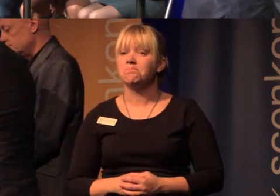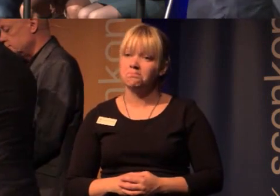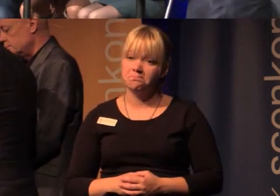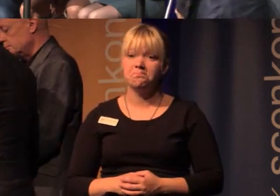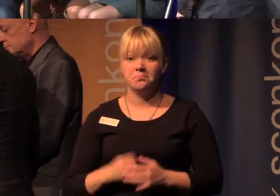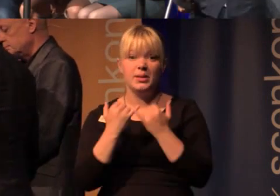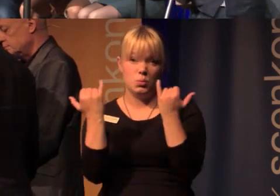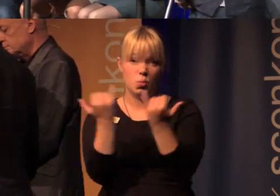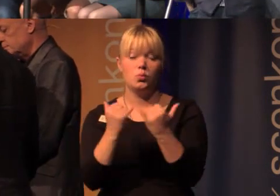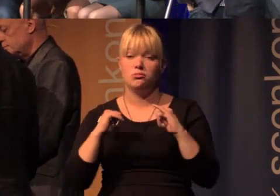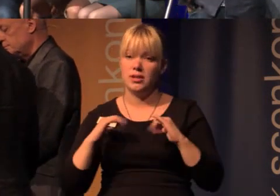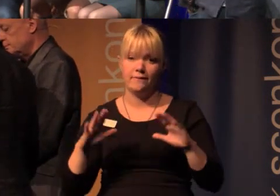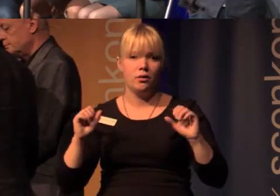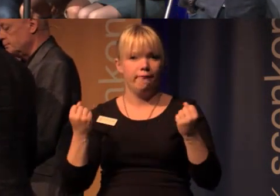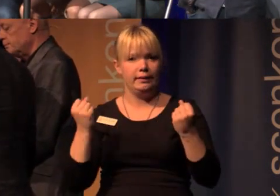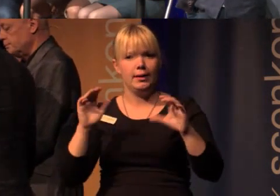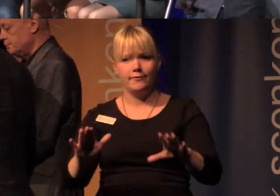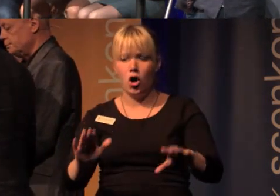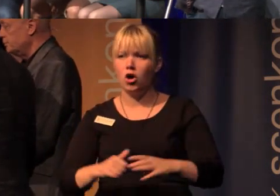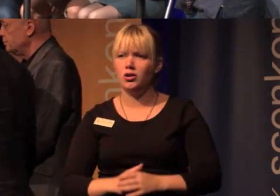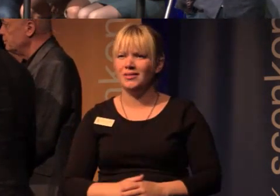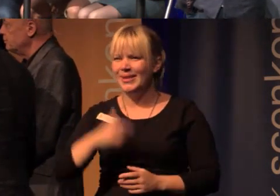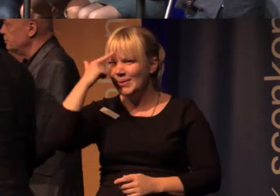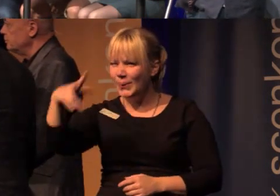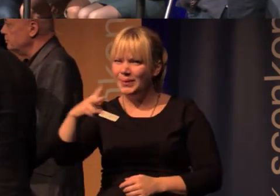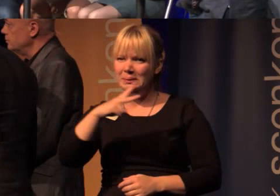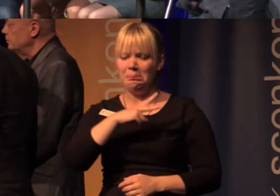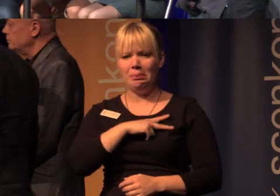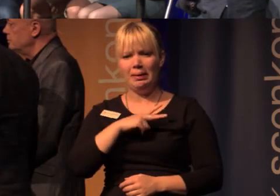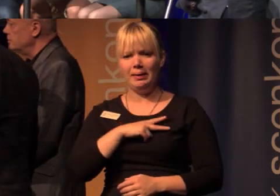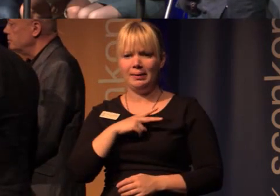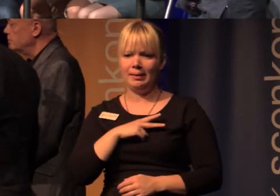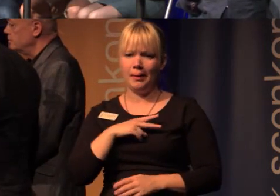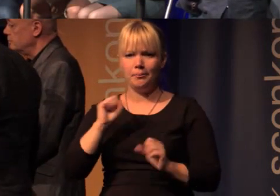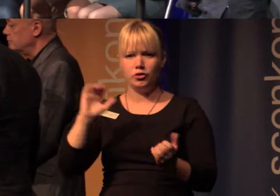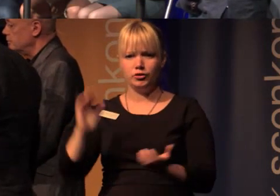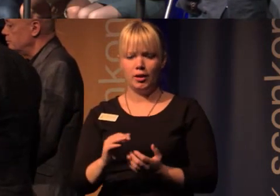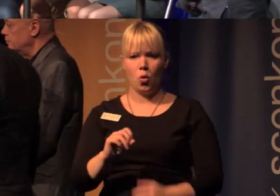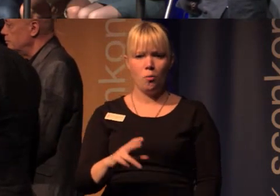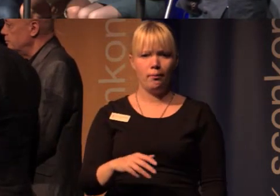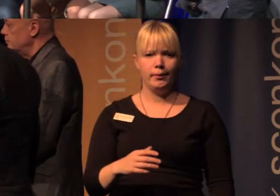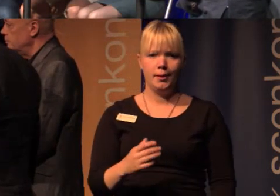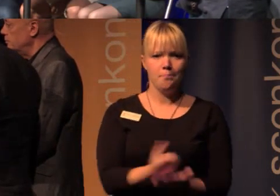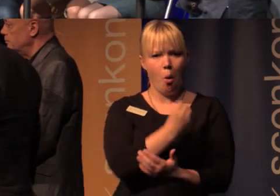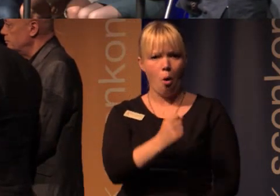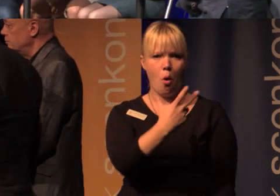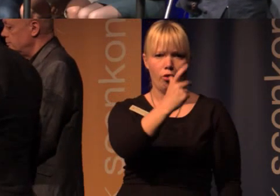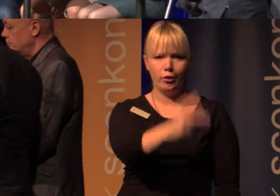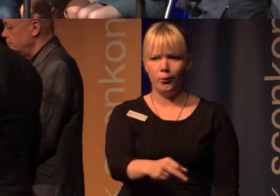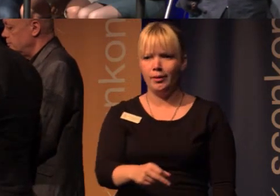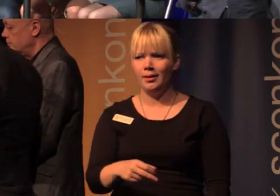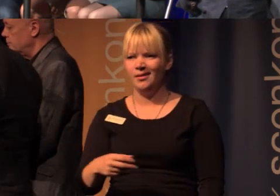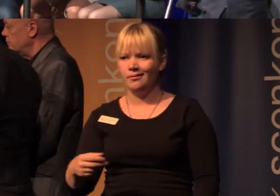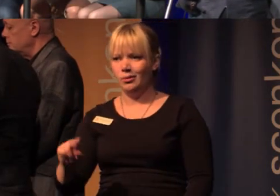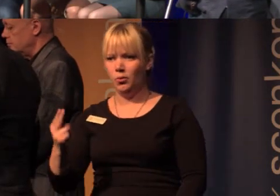är viktiga. Och jag tror inte att det handlar om en eventuell prissänkning som tillgängliggör här. Om det då kostar 80 kronor istället för 90 kronor. Det kommer inte få fler människor